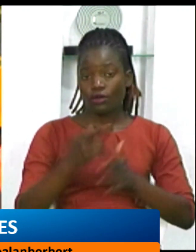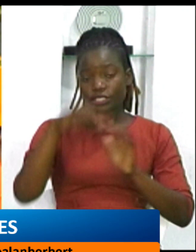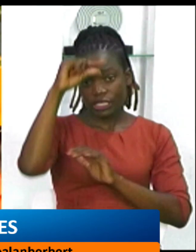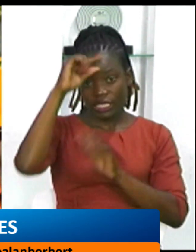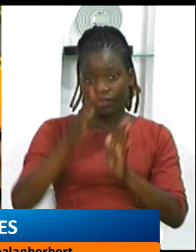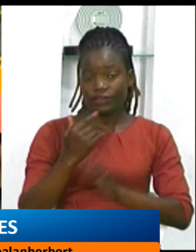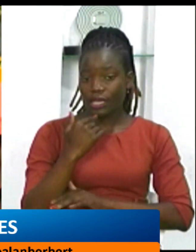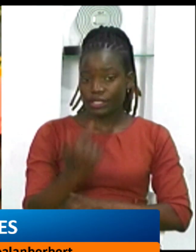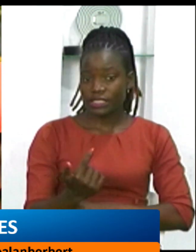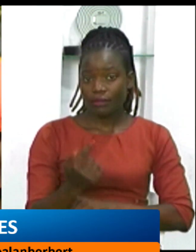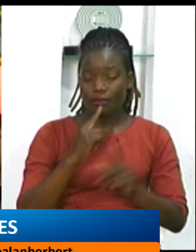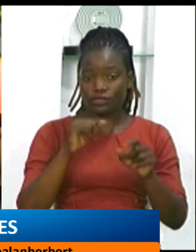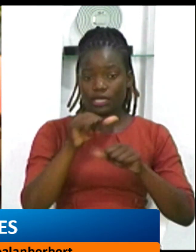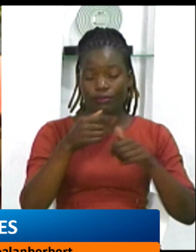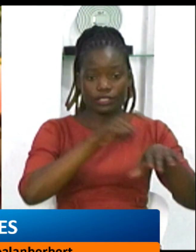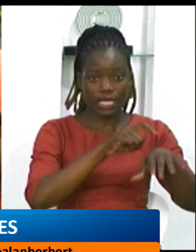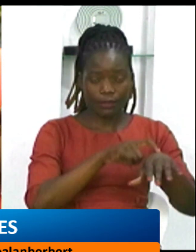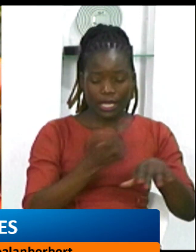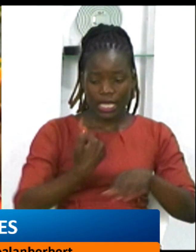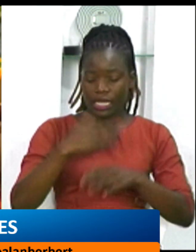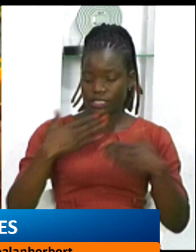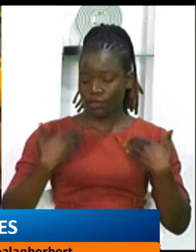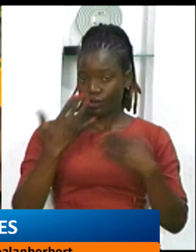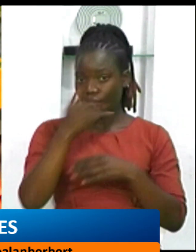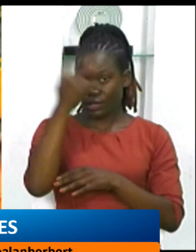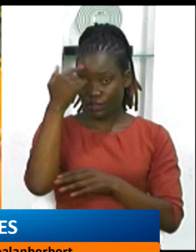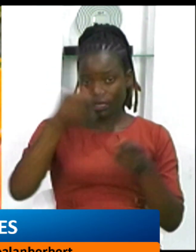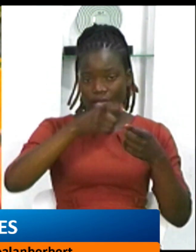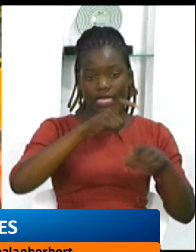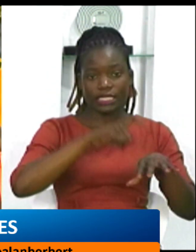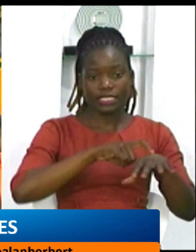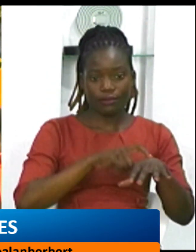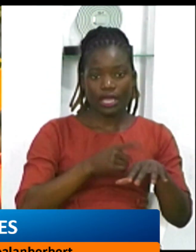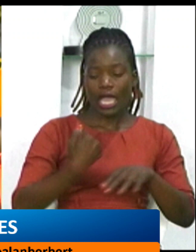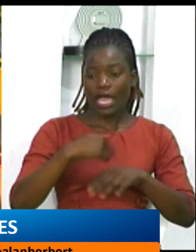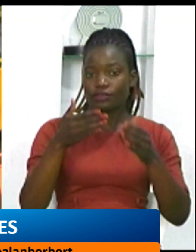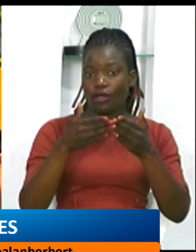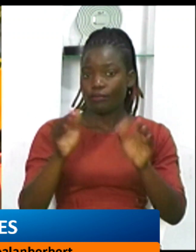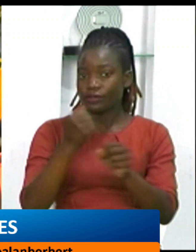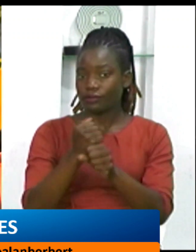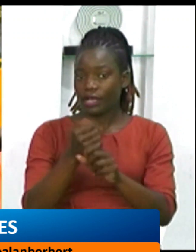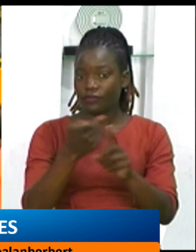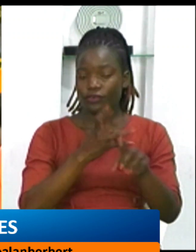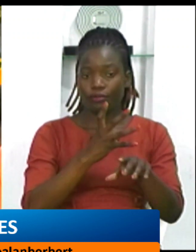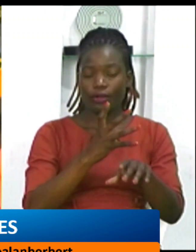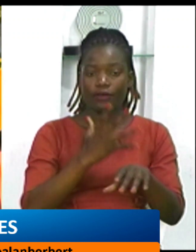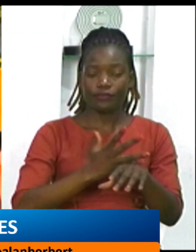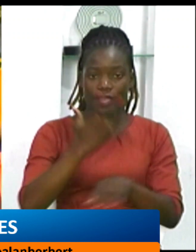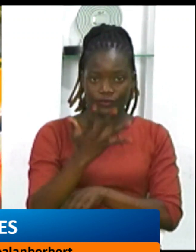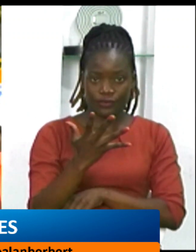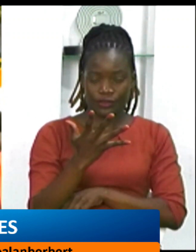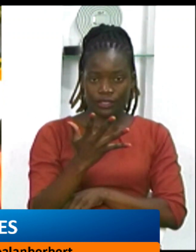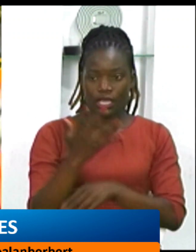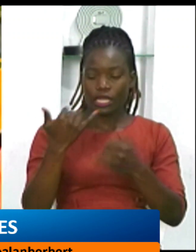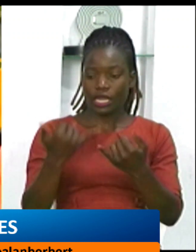ameongelelea maneno ya masaa. Na tunafurahi sana kwa sababu ametuongezea masaa. Tulikuwa tunafungua kazi kuanzia saa 11 jioni. Na